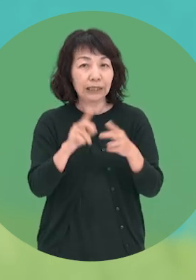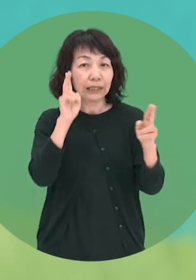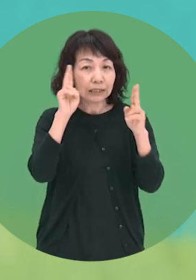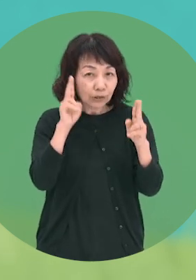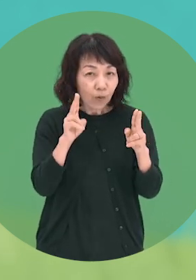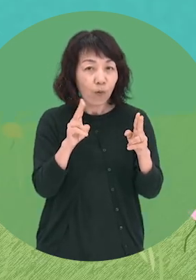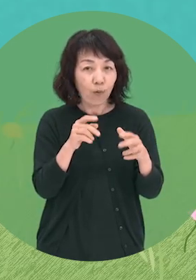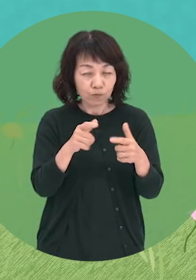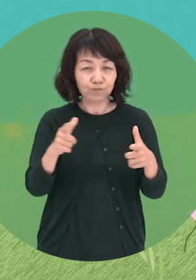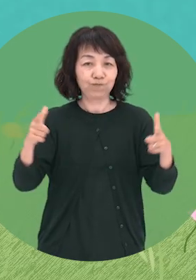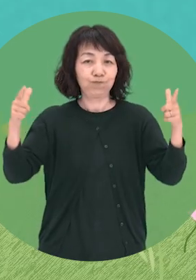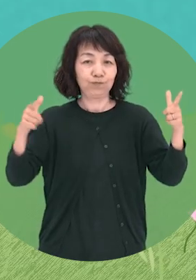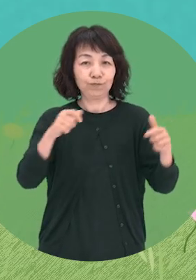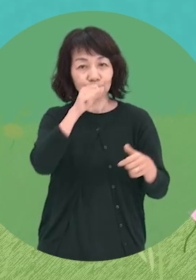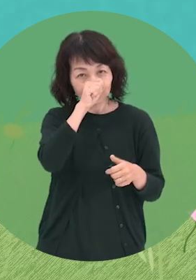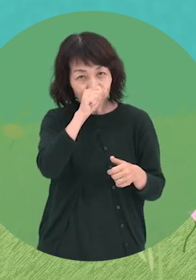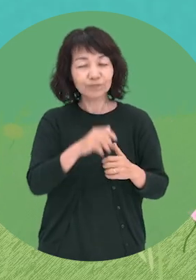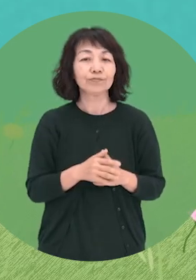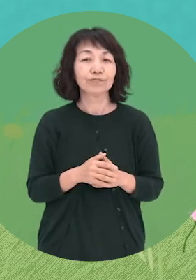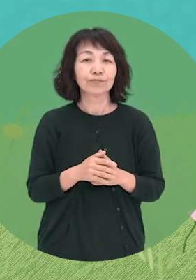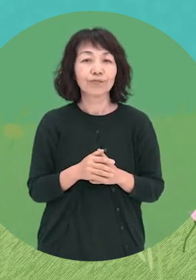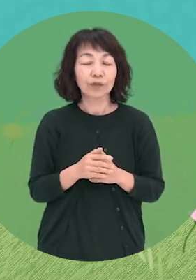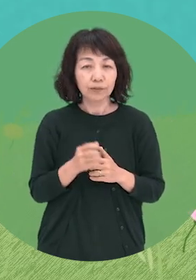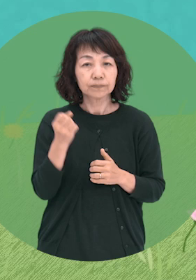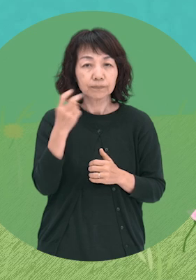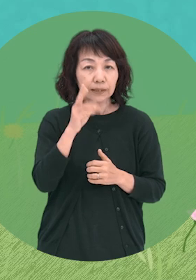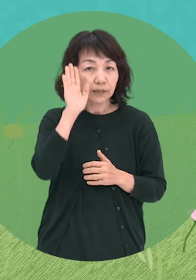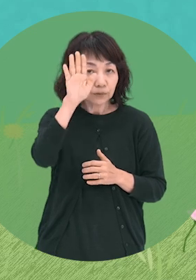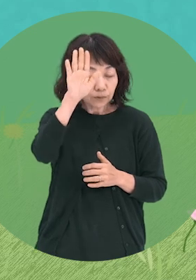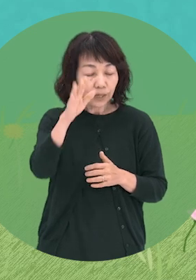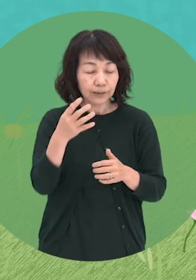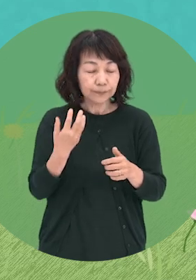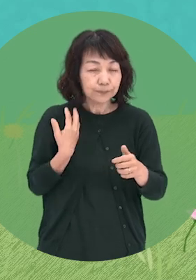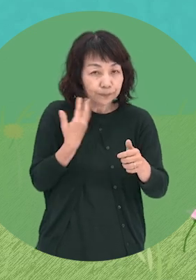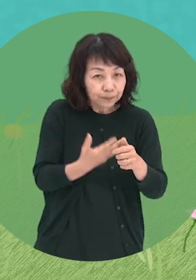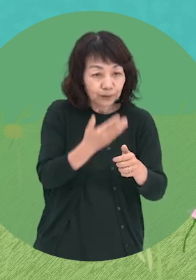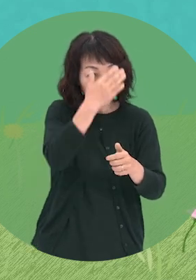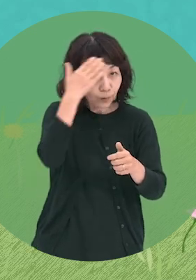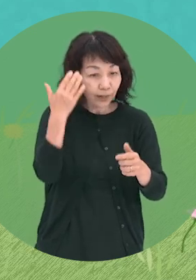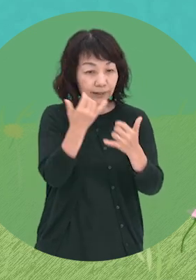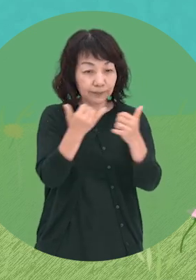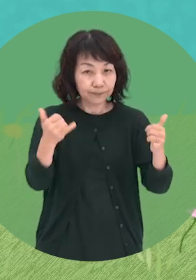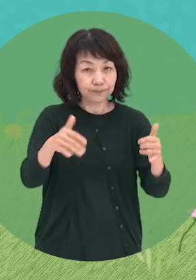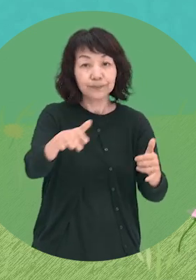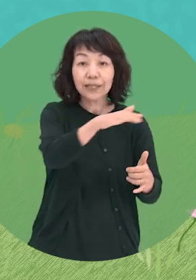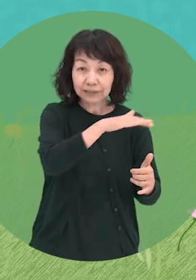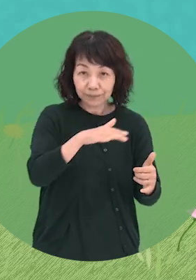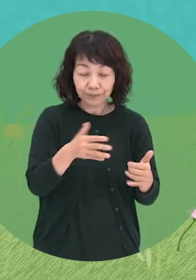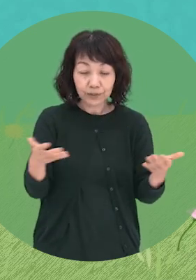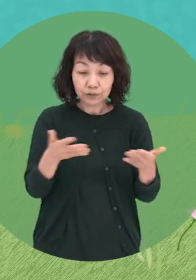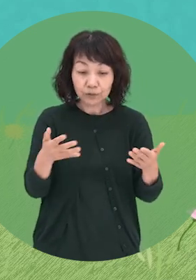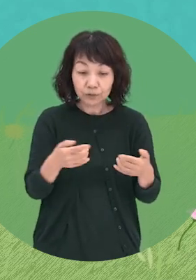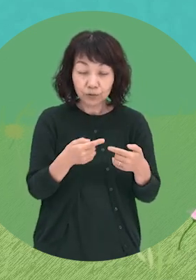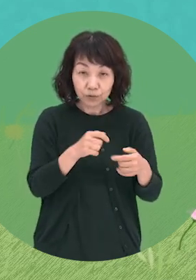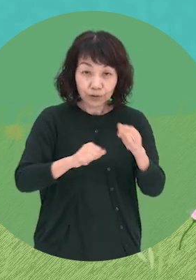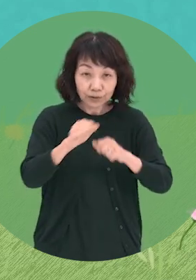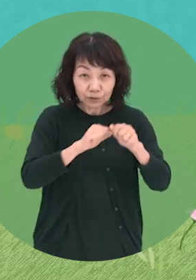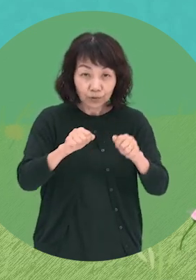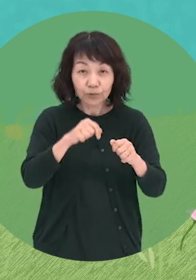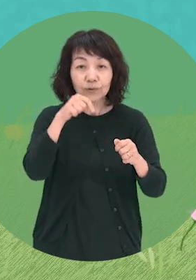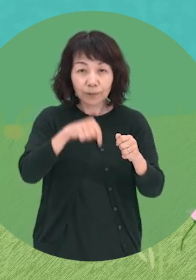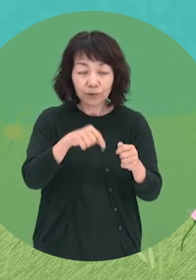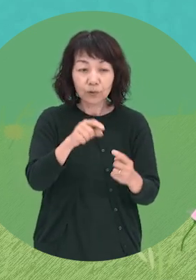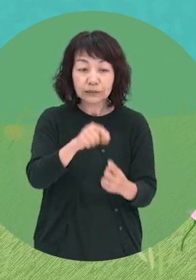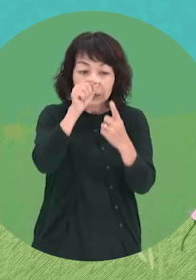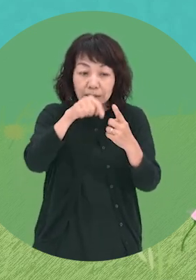ていきましょう。 そして未来の沖縄を担う皆さん、就活の際の選択肢の一つとして人材